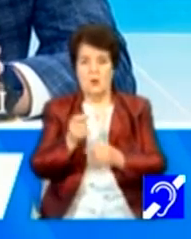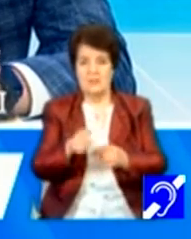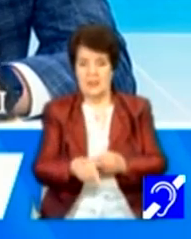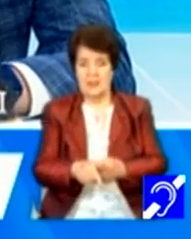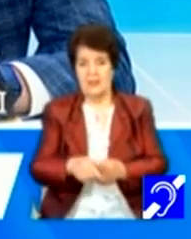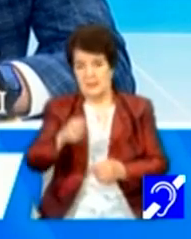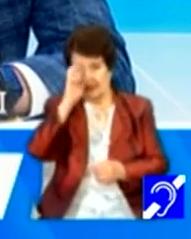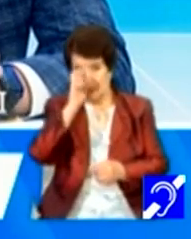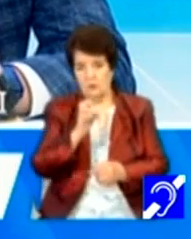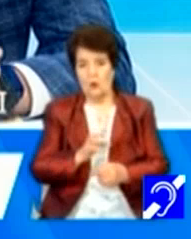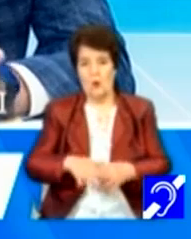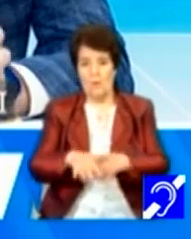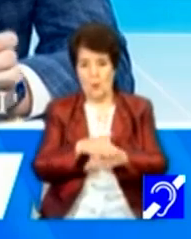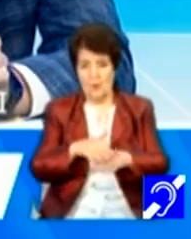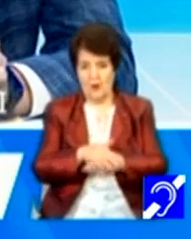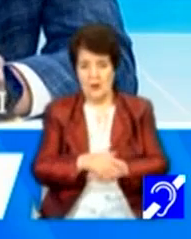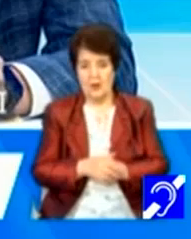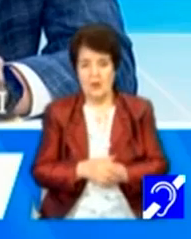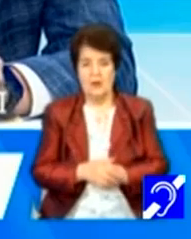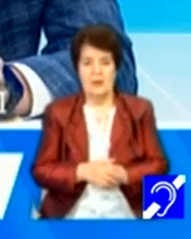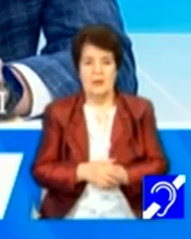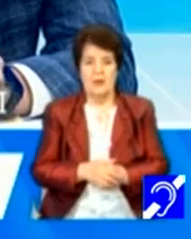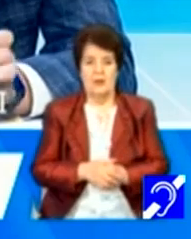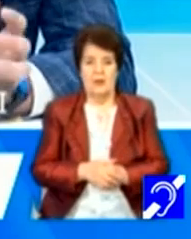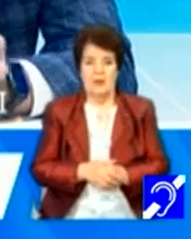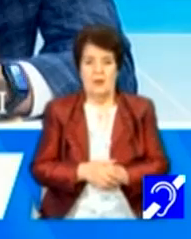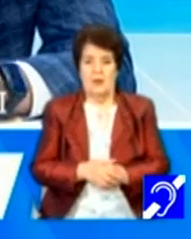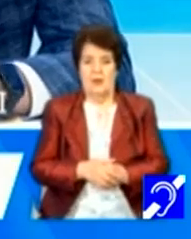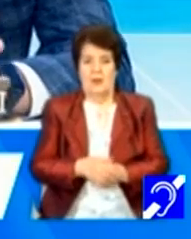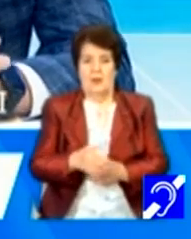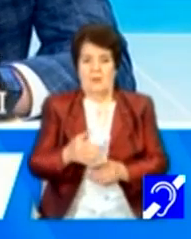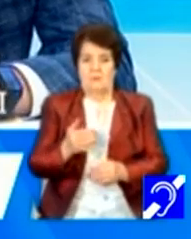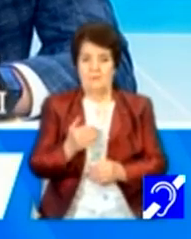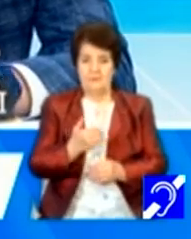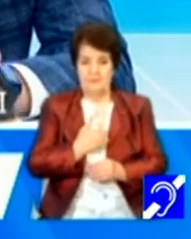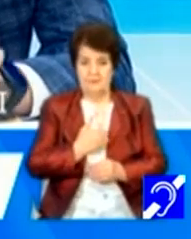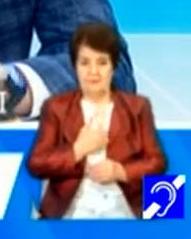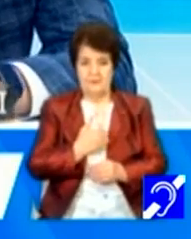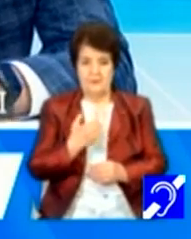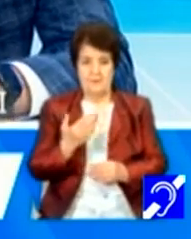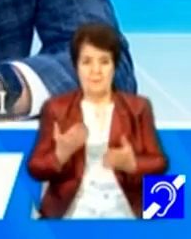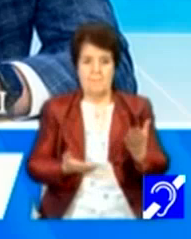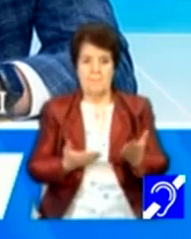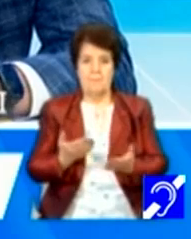public. Probabil, domnul, nu candidați că pierdem voturi. N-am pus problema asta, domnule. Deci nu punem problema vreau de a contesta dreptul, doar că